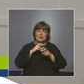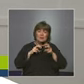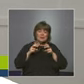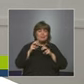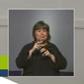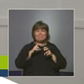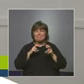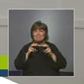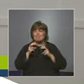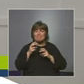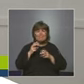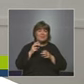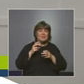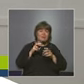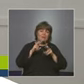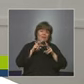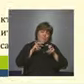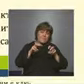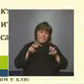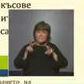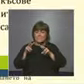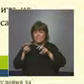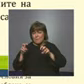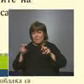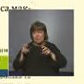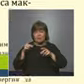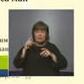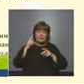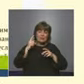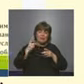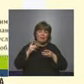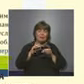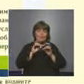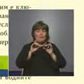определила като нещо търсач в света на необятното знание.